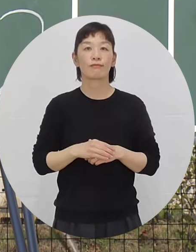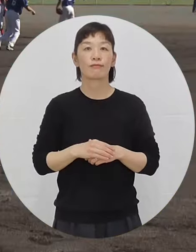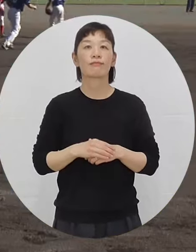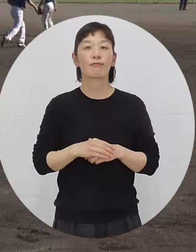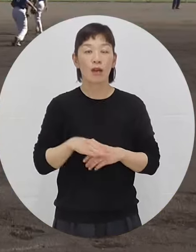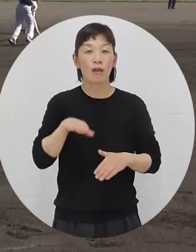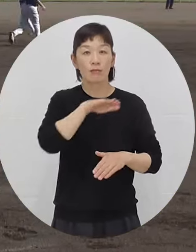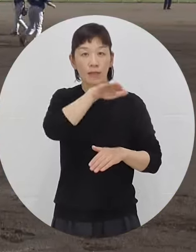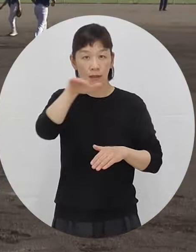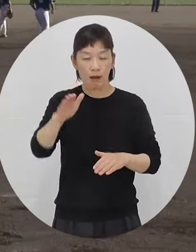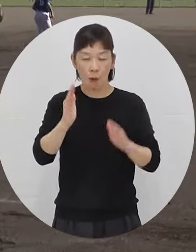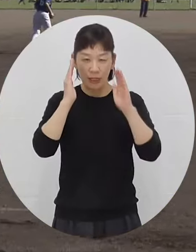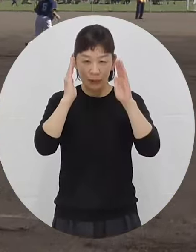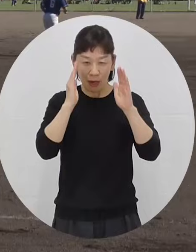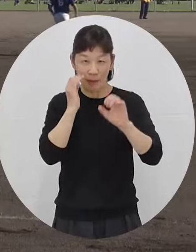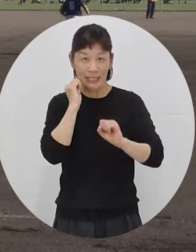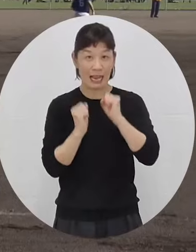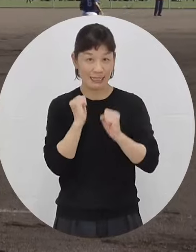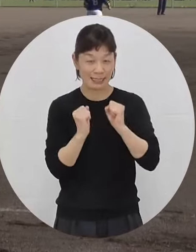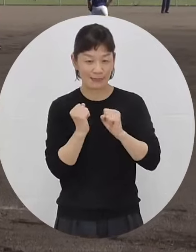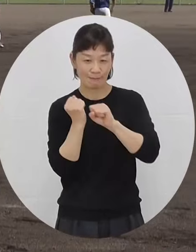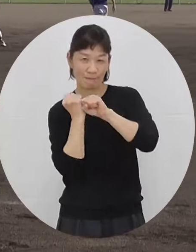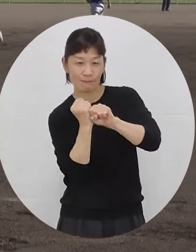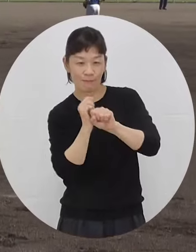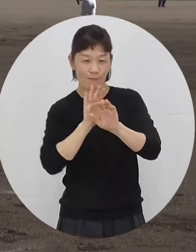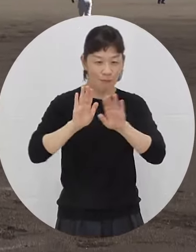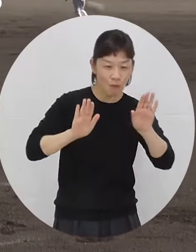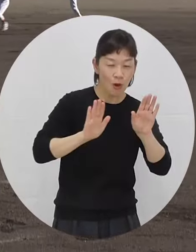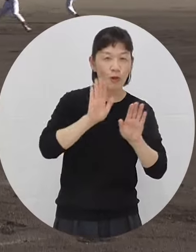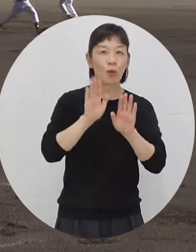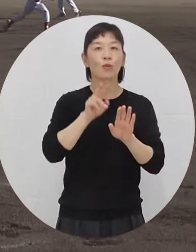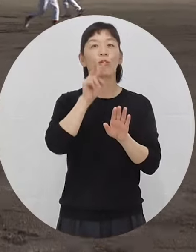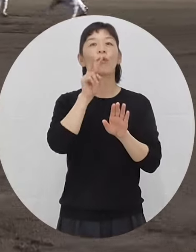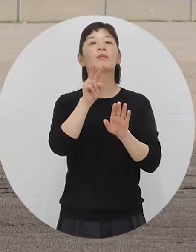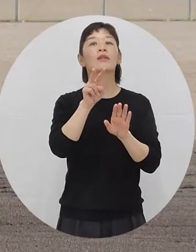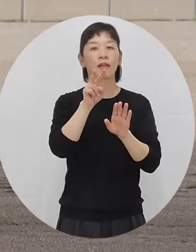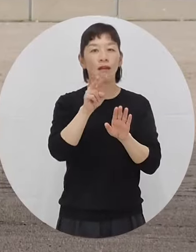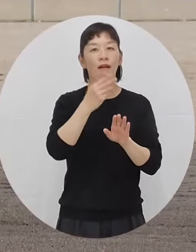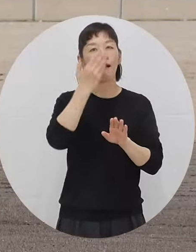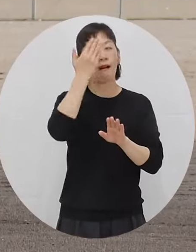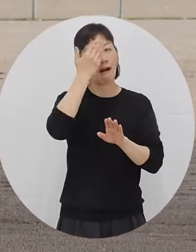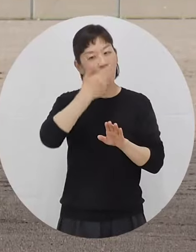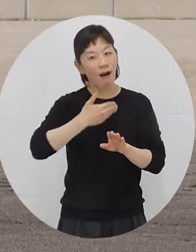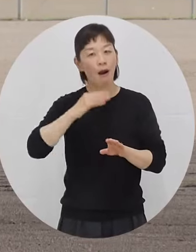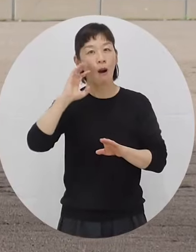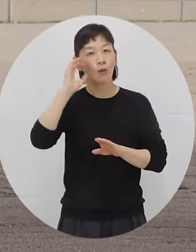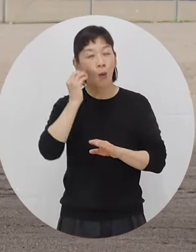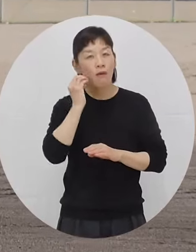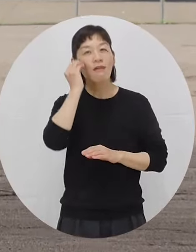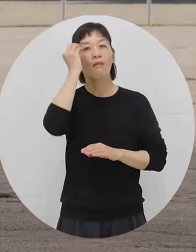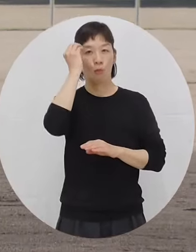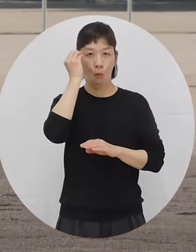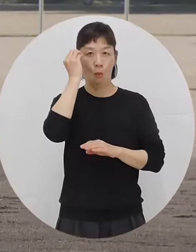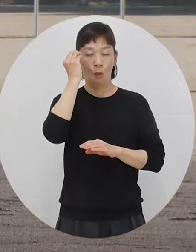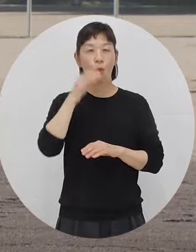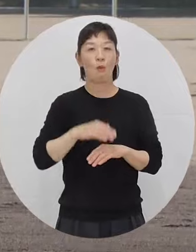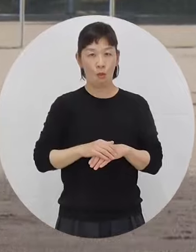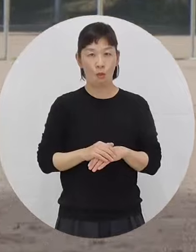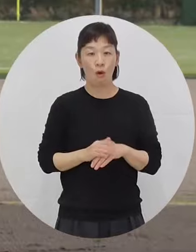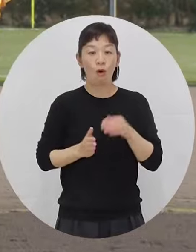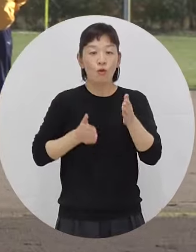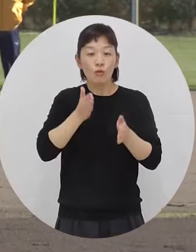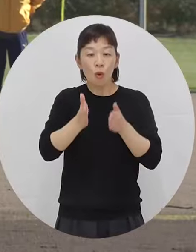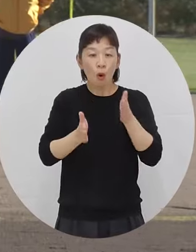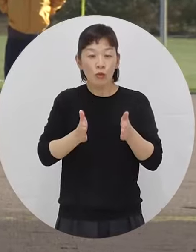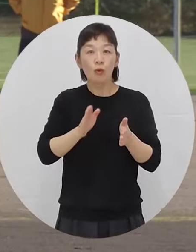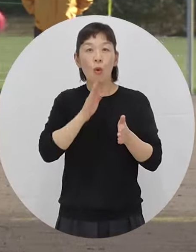。彼らが必死に走ったり必死に守ったりっていうことに我々自身が感動をもらえて、